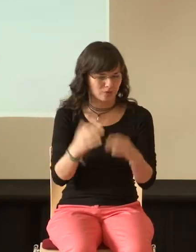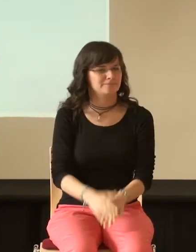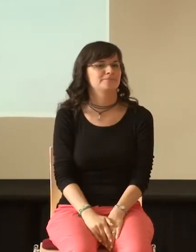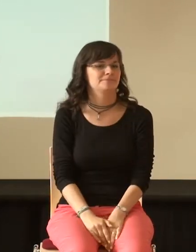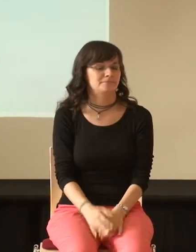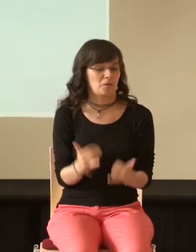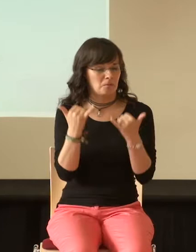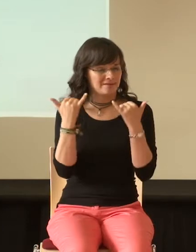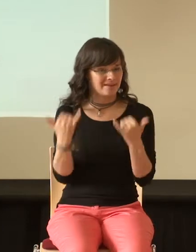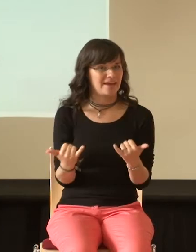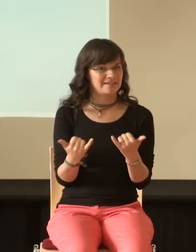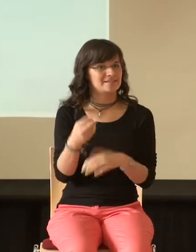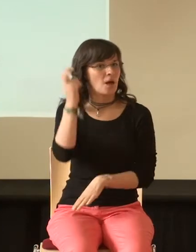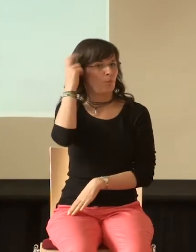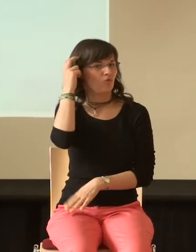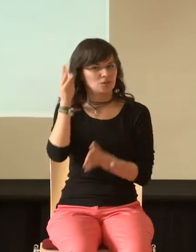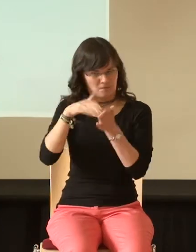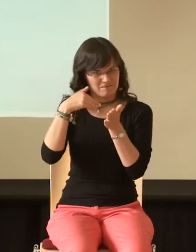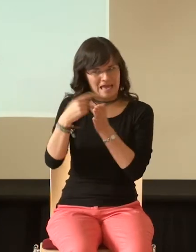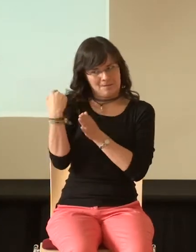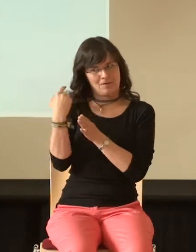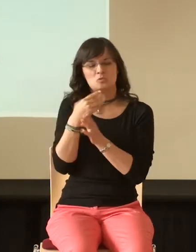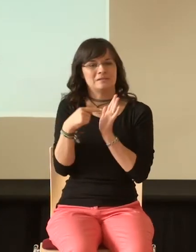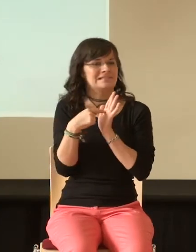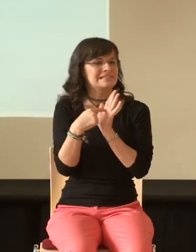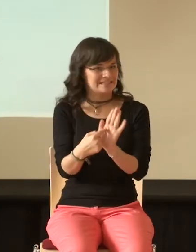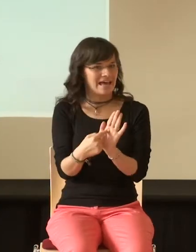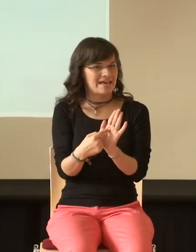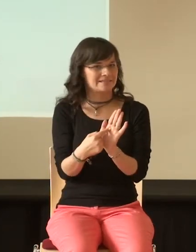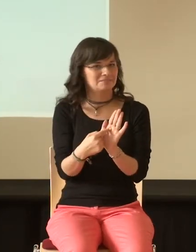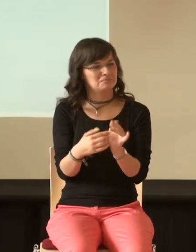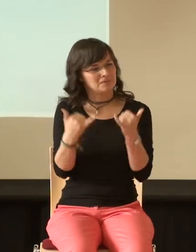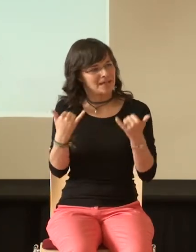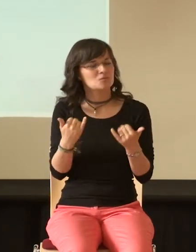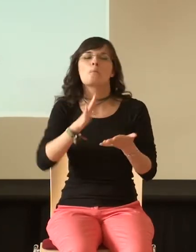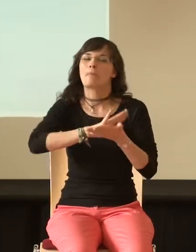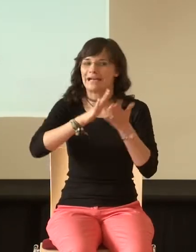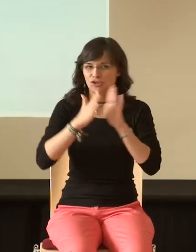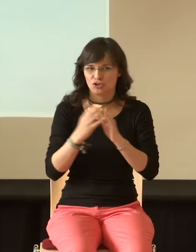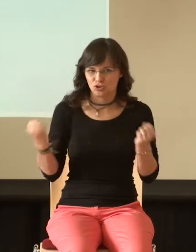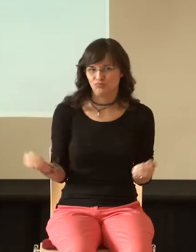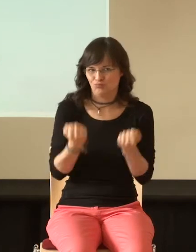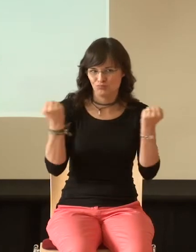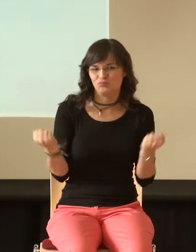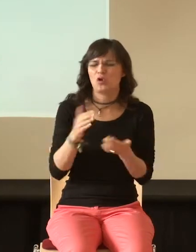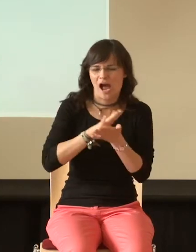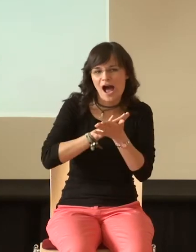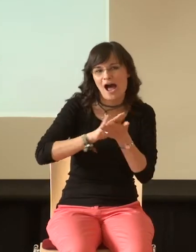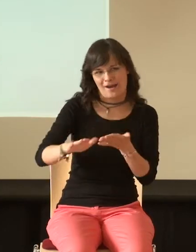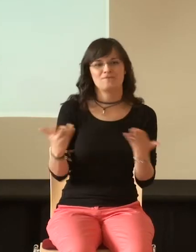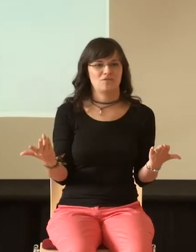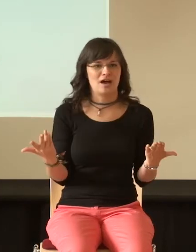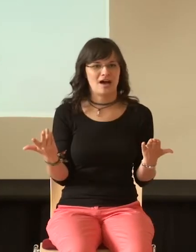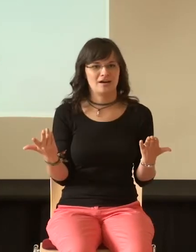kommt, Professor Ferber hat es angedeutet, sehr praktisch und sehr einfach, man kann auch